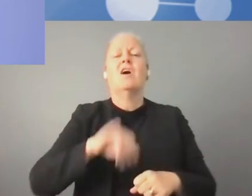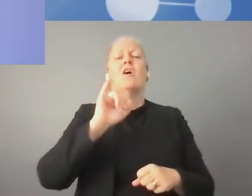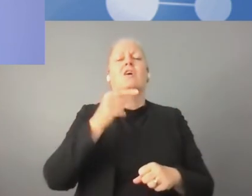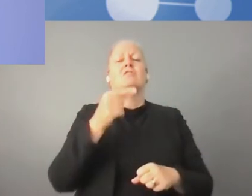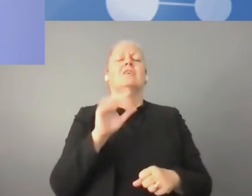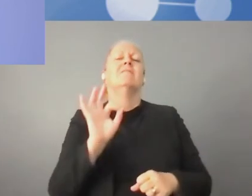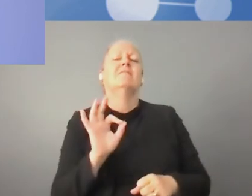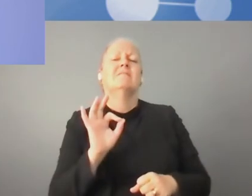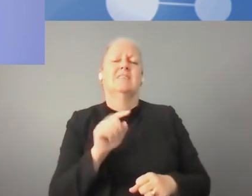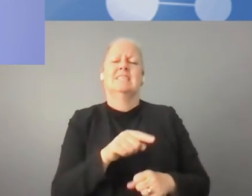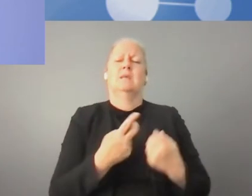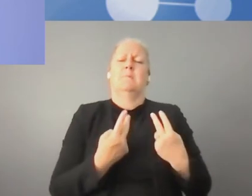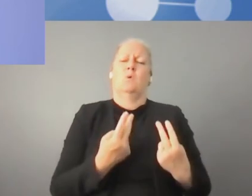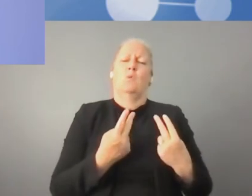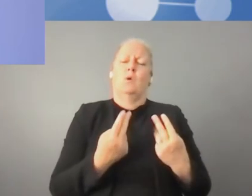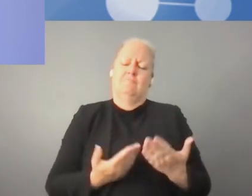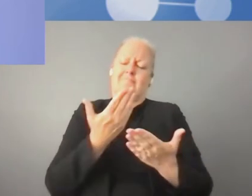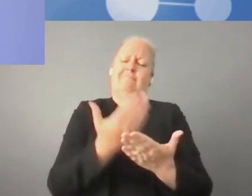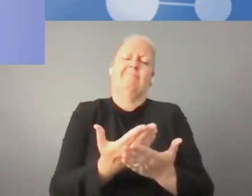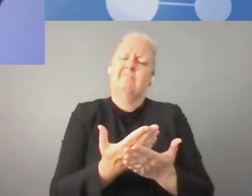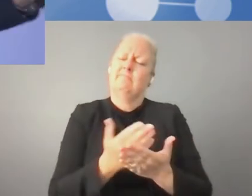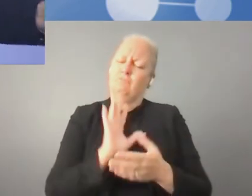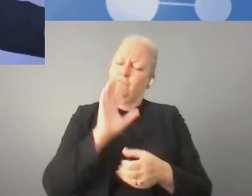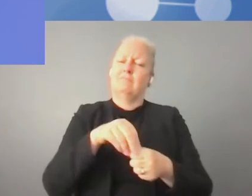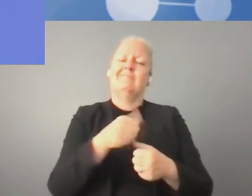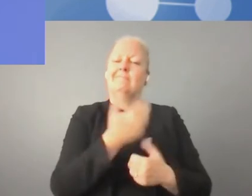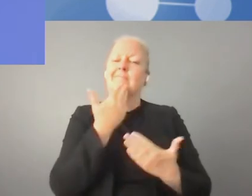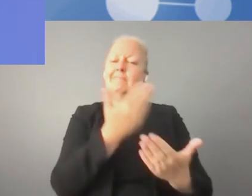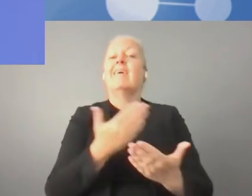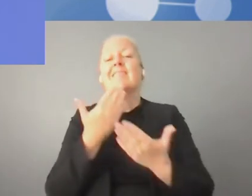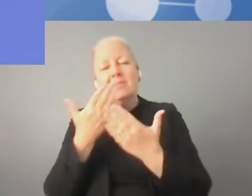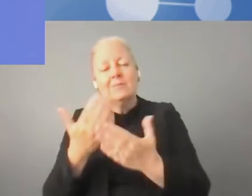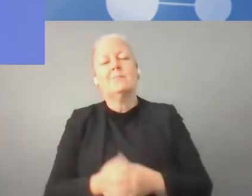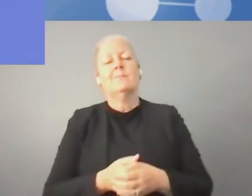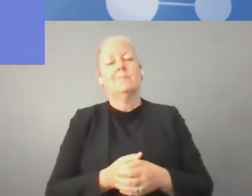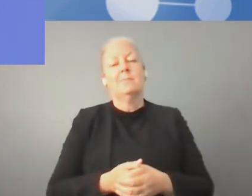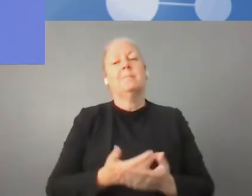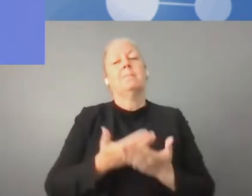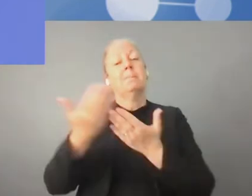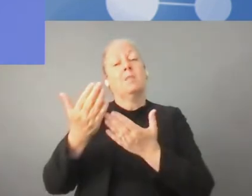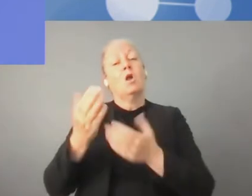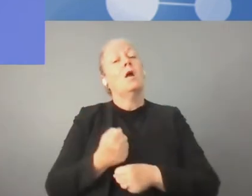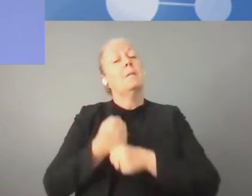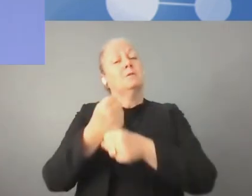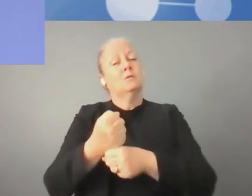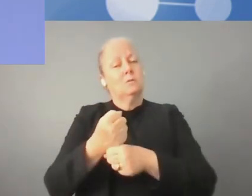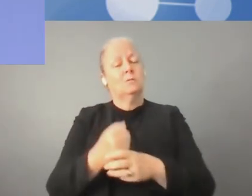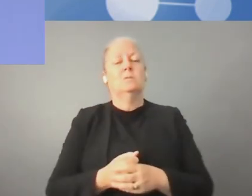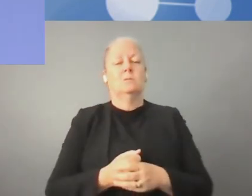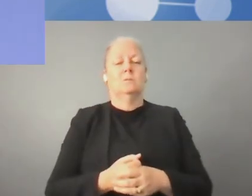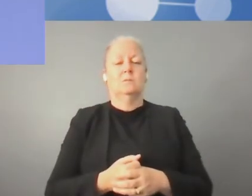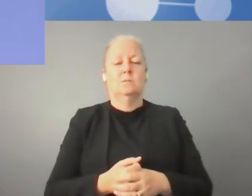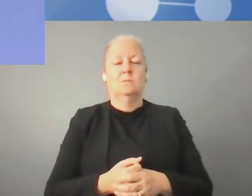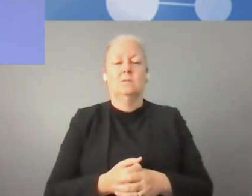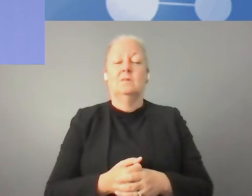够积极的加入我们共同的这个宣言。联合国肯定是一个最好的我们探讨